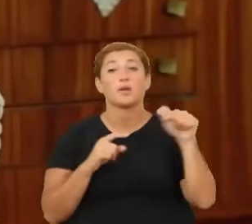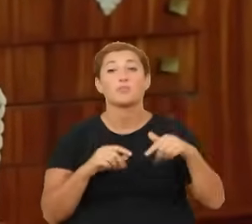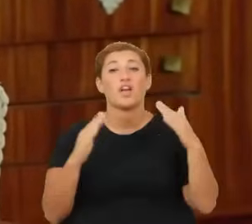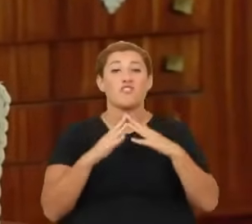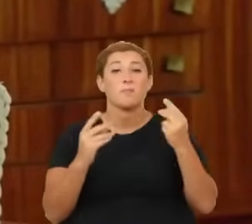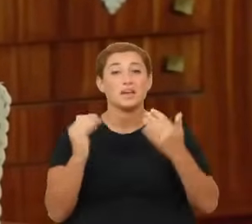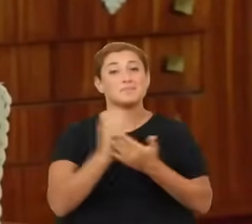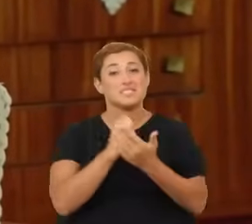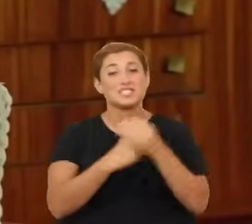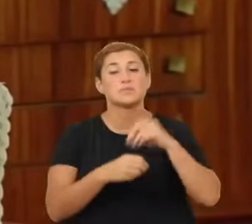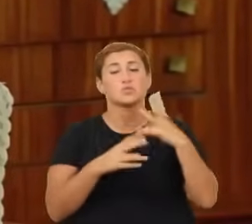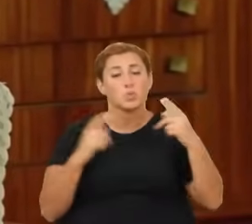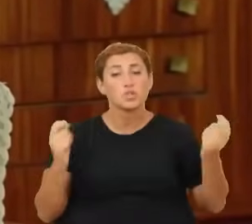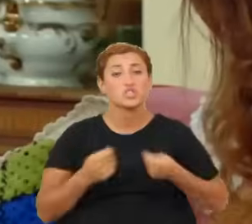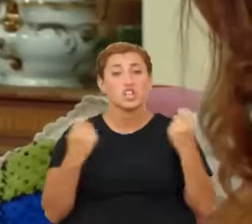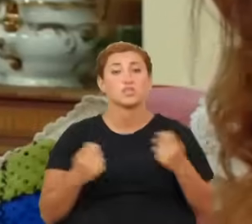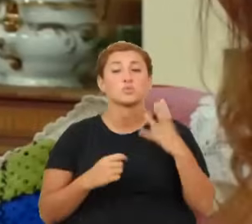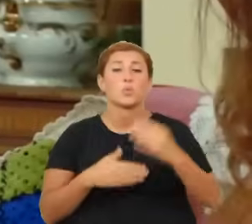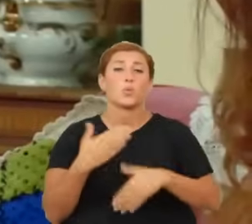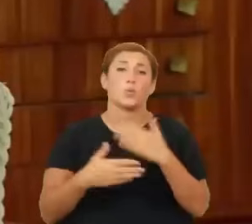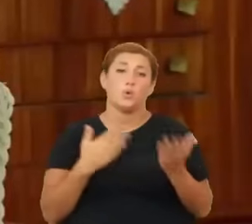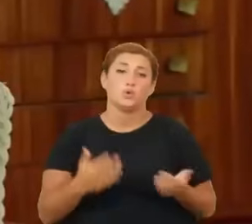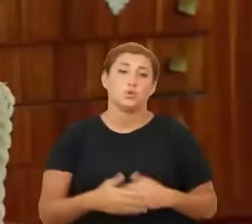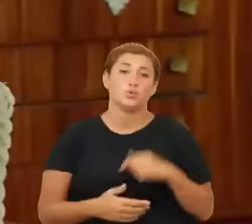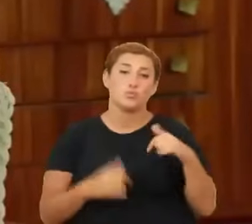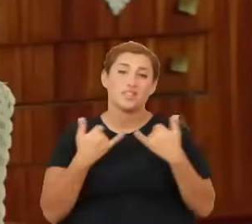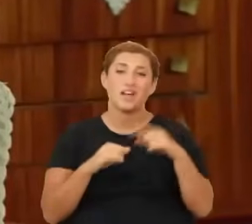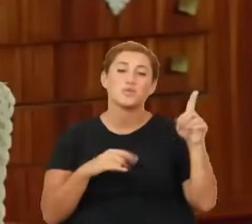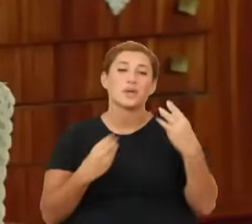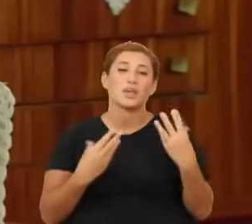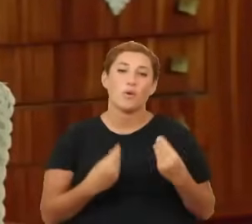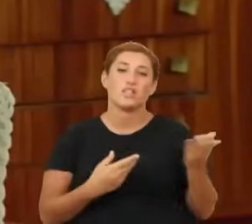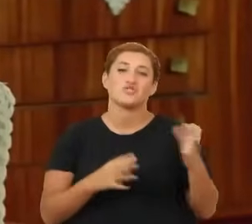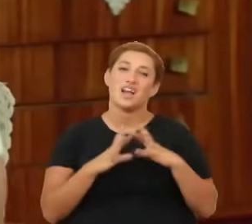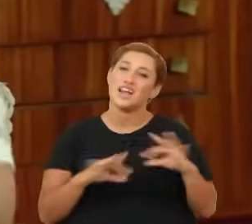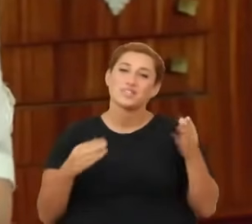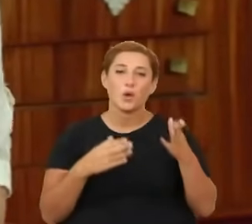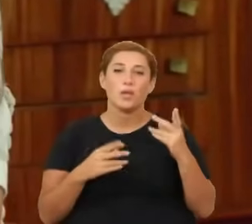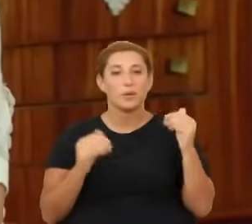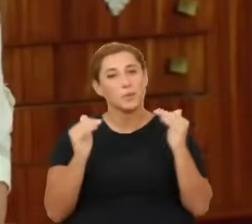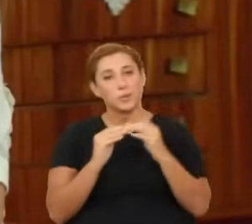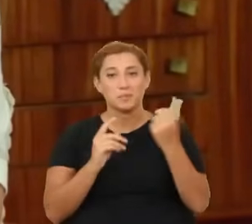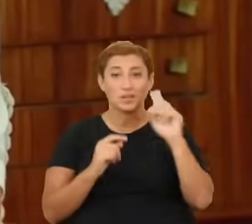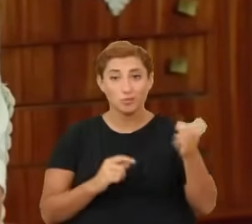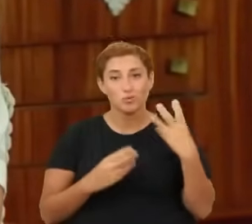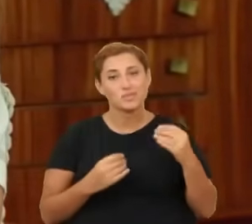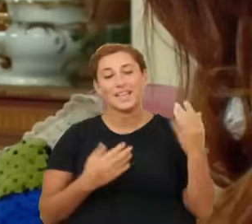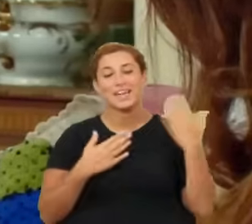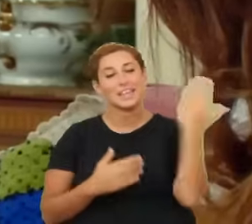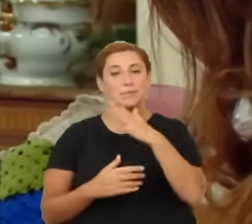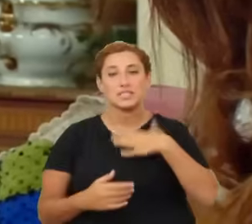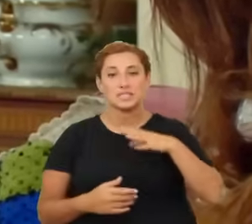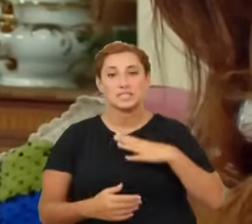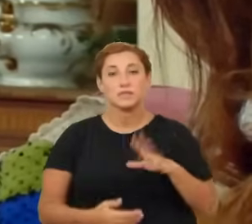bu ev parasını biriktirebilmek için o kadar çok çalıştı ki, çok yoruldu. Bu tatil ona çok iyi gelecek. Hazır öyle uygun fiyatlı bir yer bulmuşken de gidelim